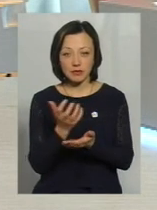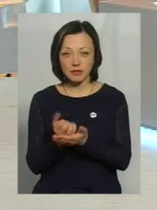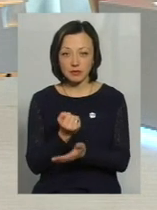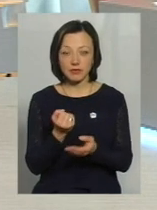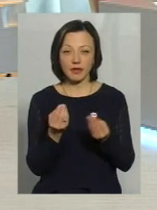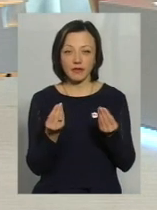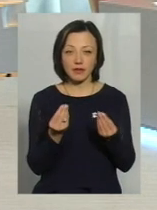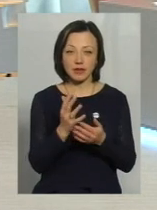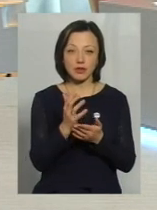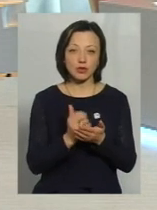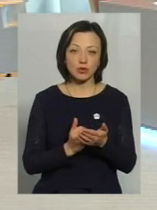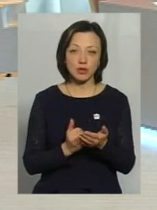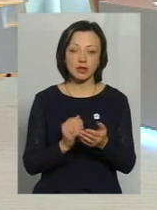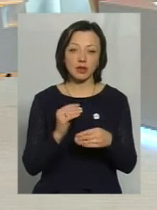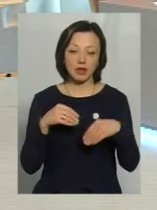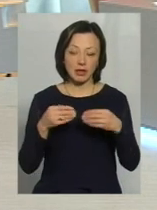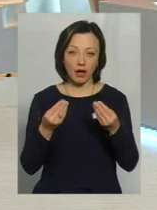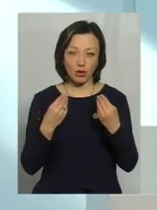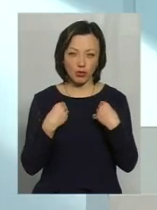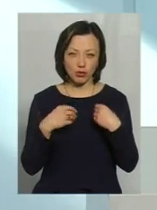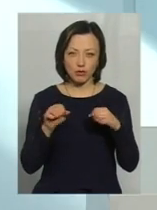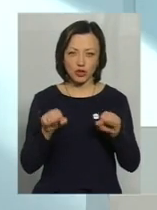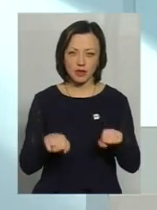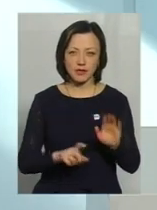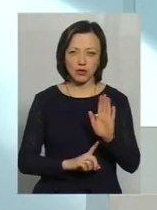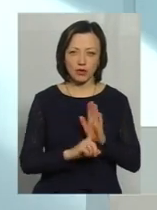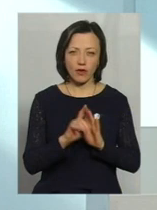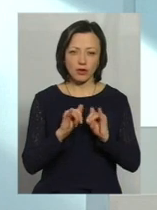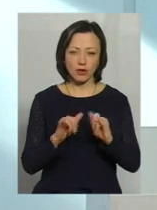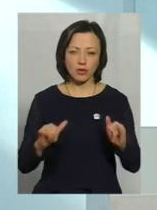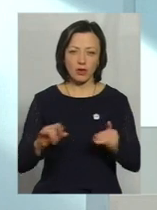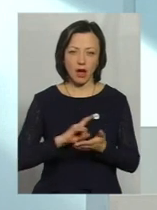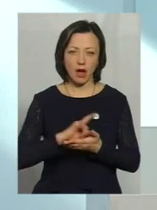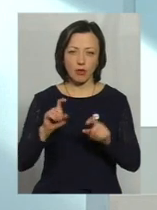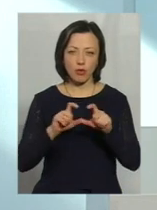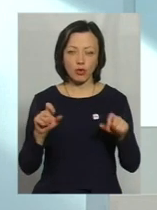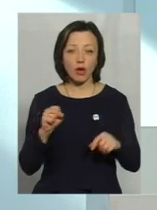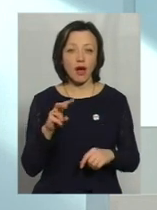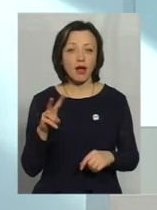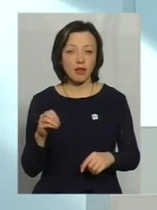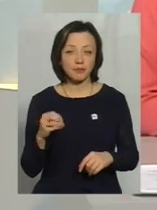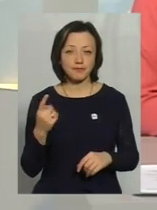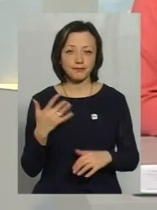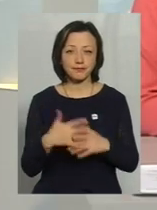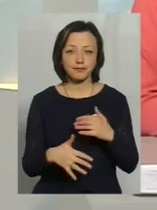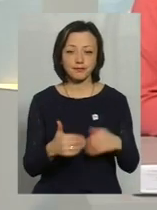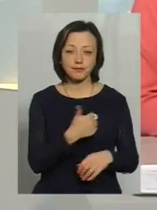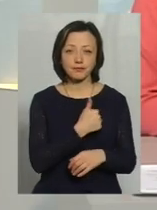тих фінансових ресурсів, які дадуть нам можливість стартувати розвитку аеропорту. Але я, розумієте, хотів